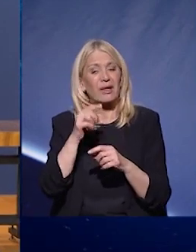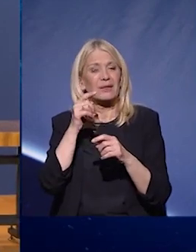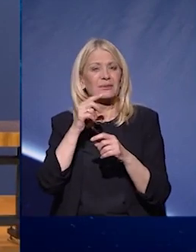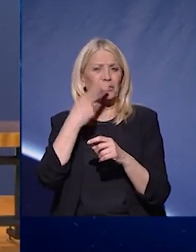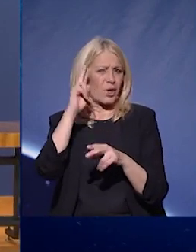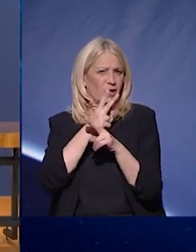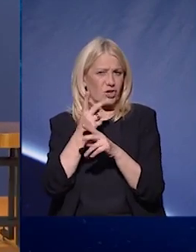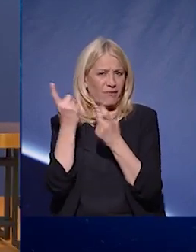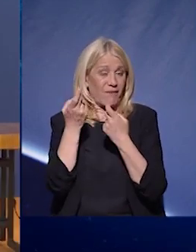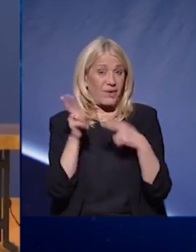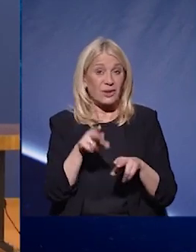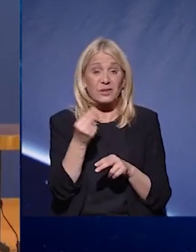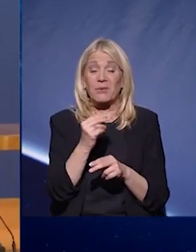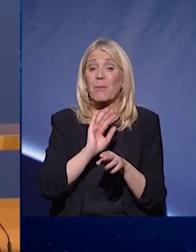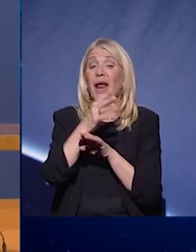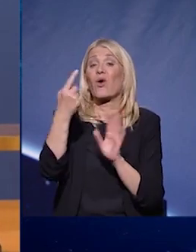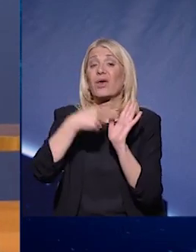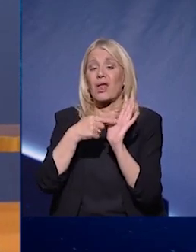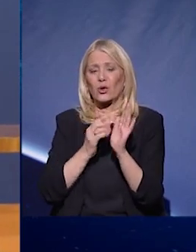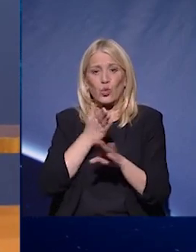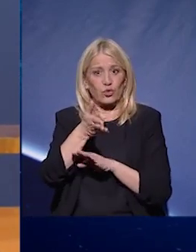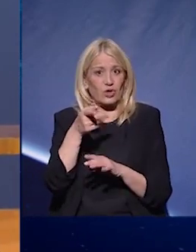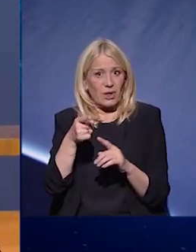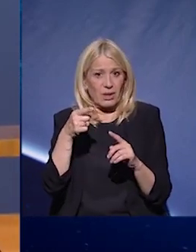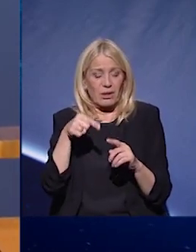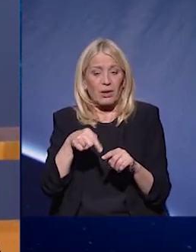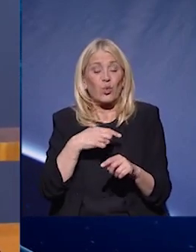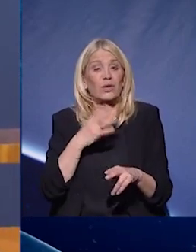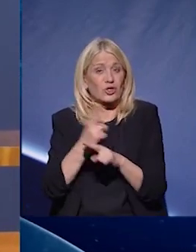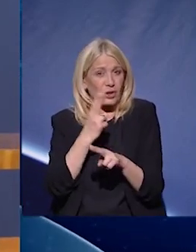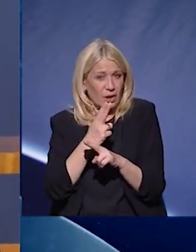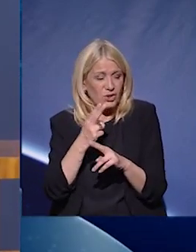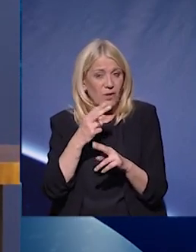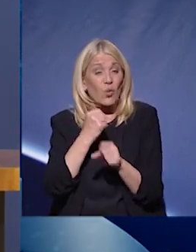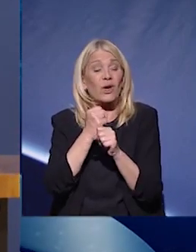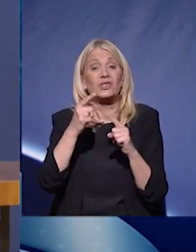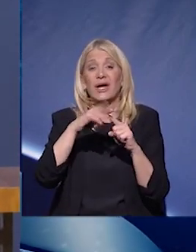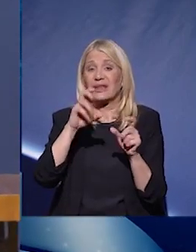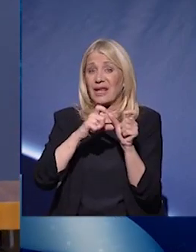nekih 1000 i nešto testiranih koji su ušli u zemlju kad je već uveliko bilo